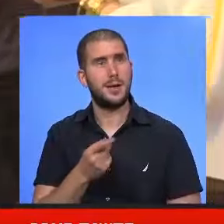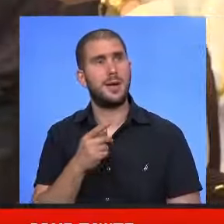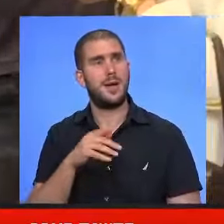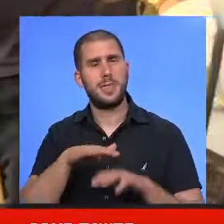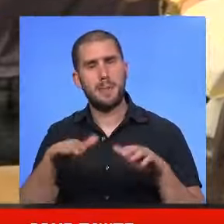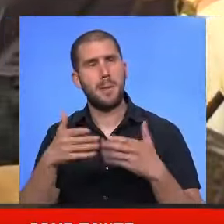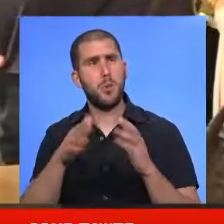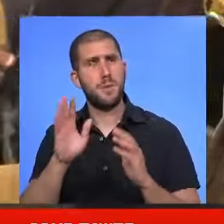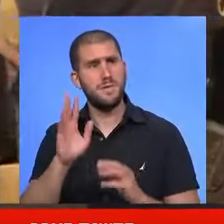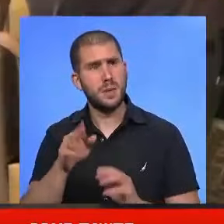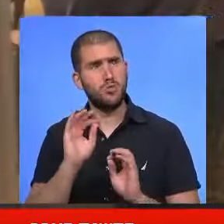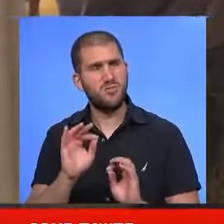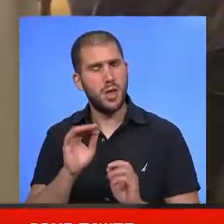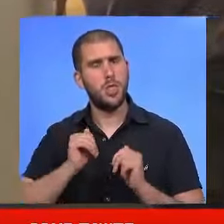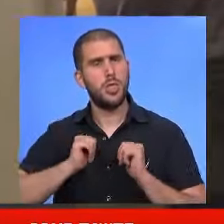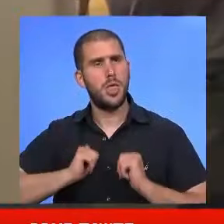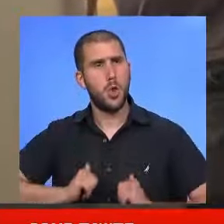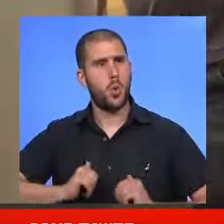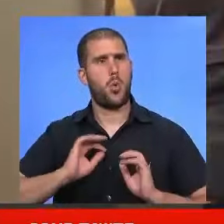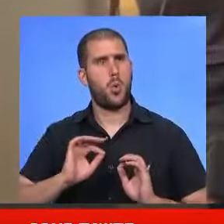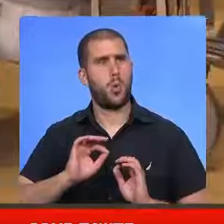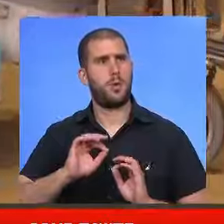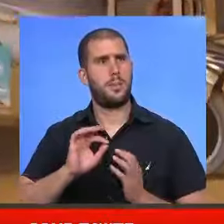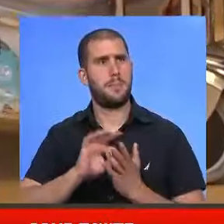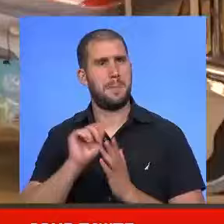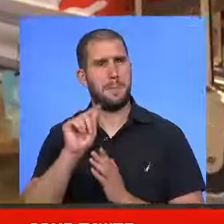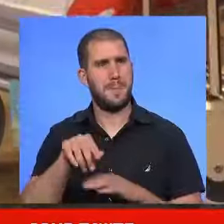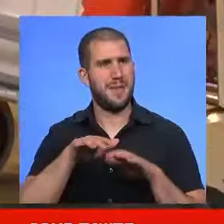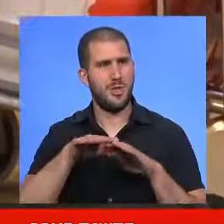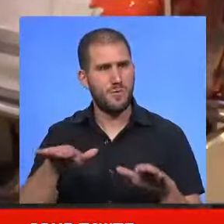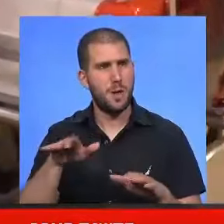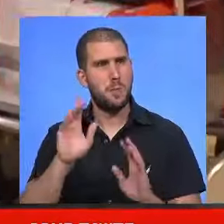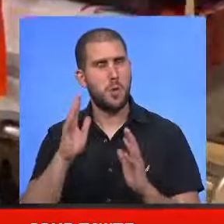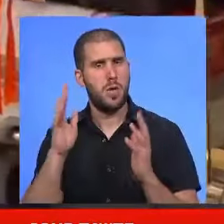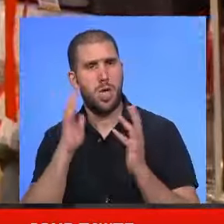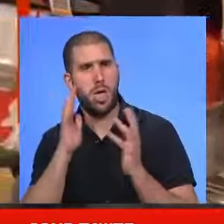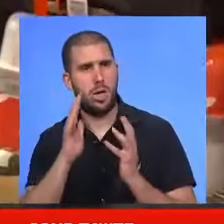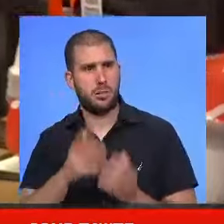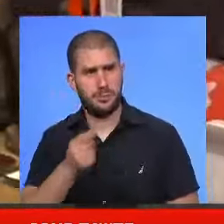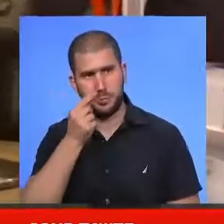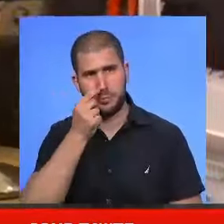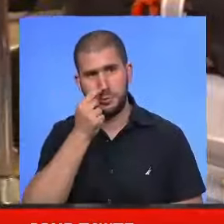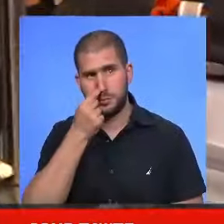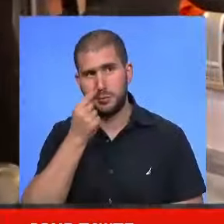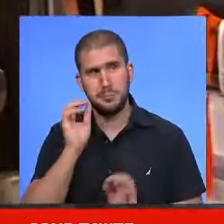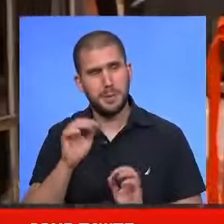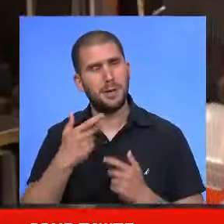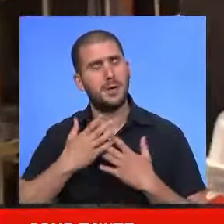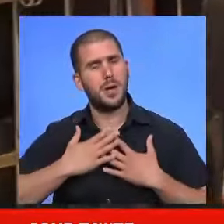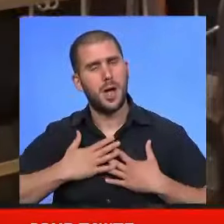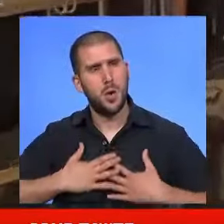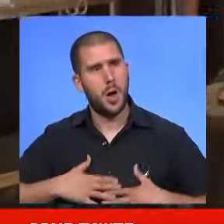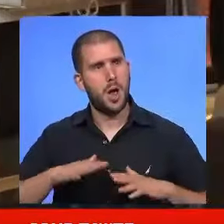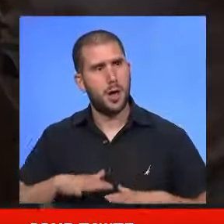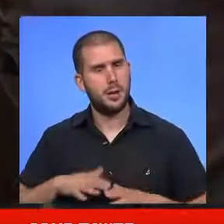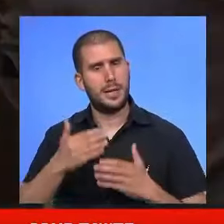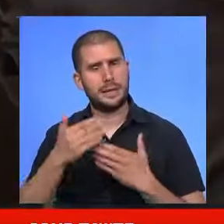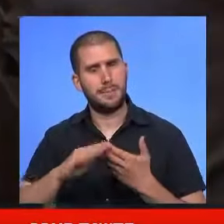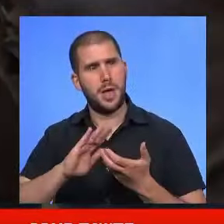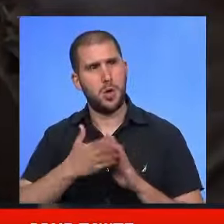פתוחים, וגם בכדי שתהיה נינוחות. בכל זאת נוסעים כשמגיעים לנתב"ג מאוד מאוד לחוצים, אז באמת שתהיה איזושהי נינוחות, יסיימו את